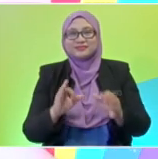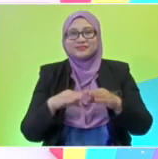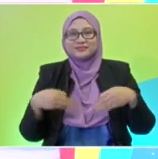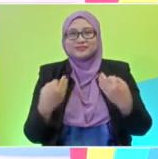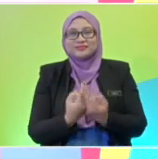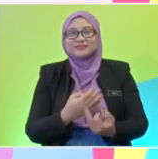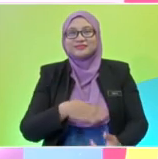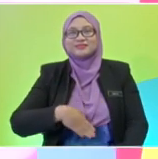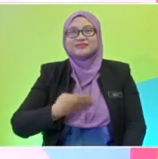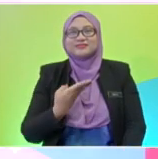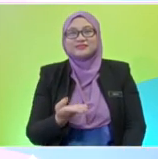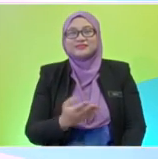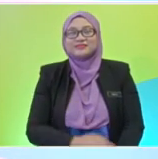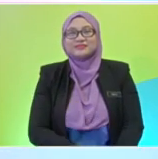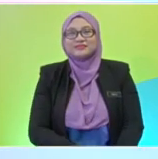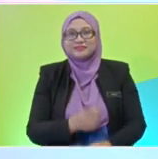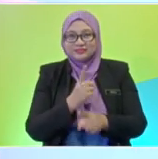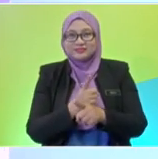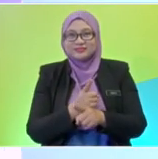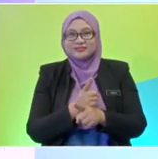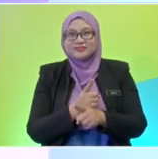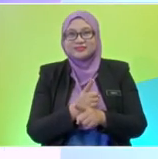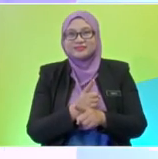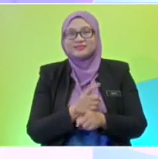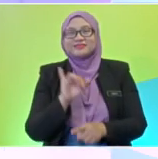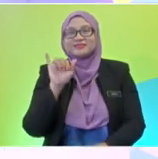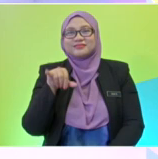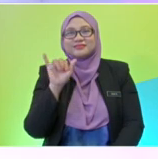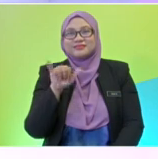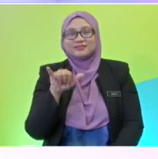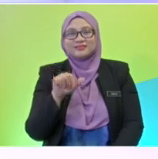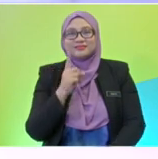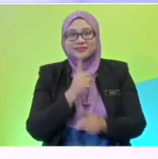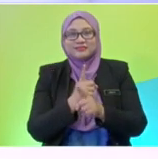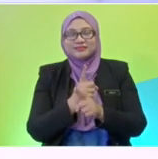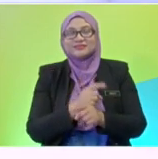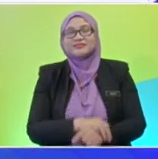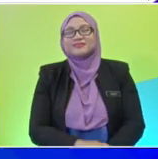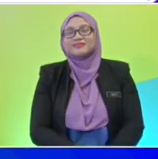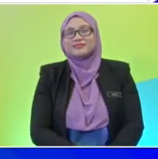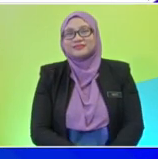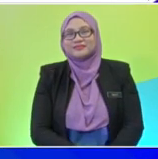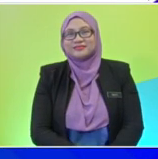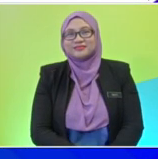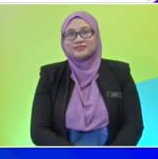bahagia Oke Betul tak keluarga bahagia ya tepat sekali Keluarga Bahagia